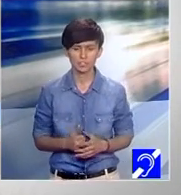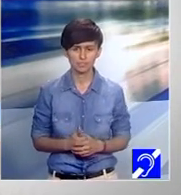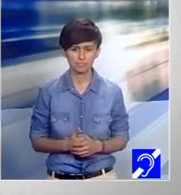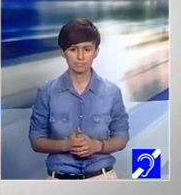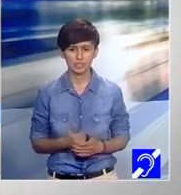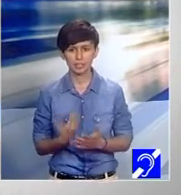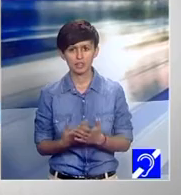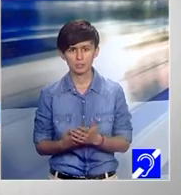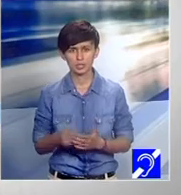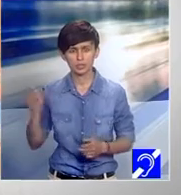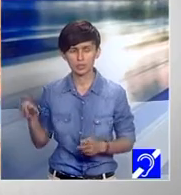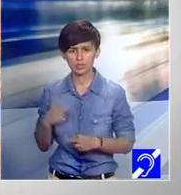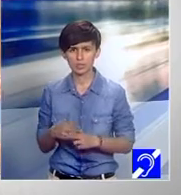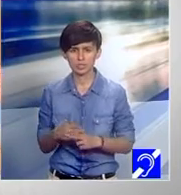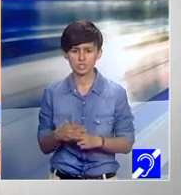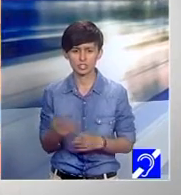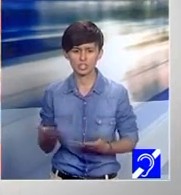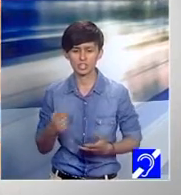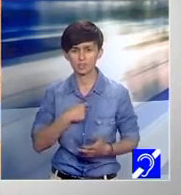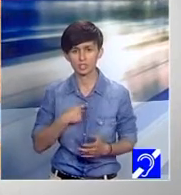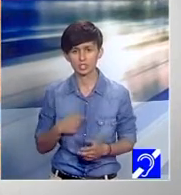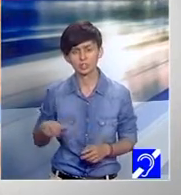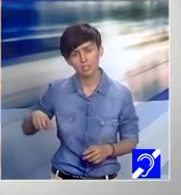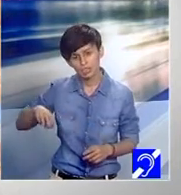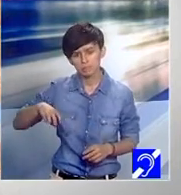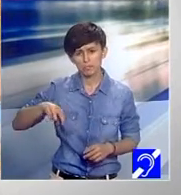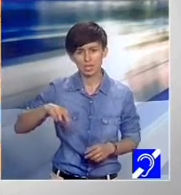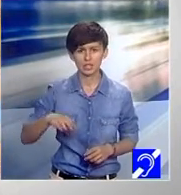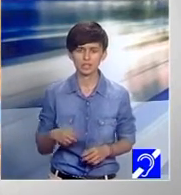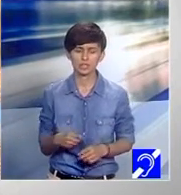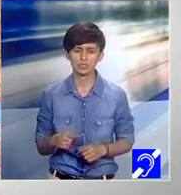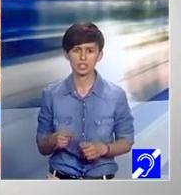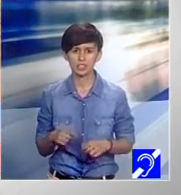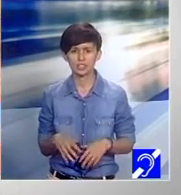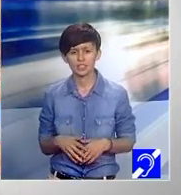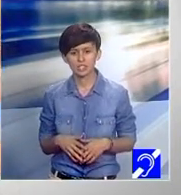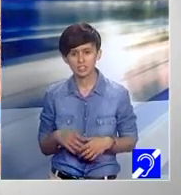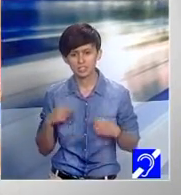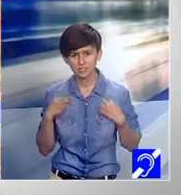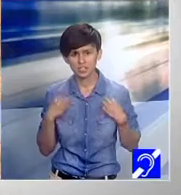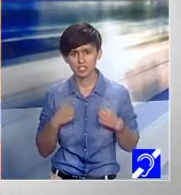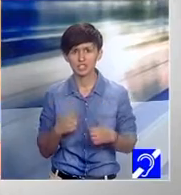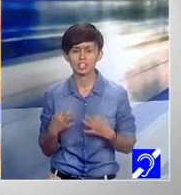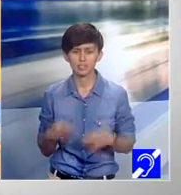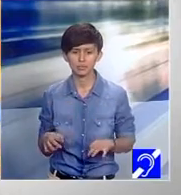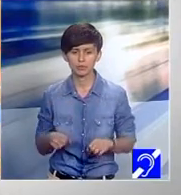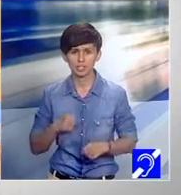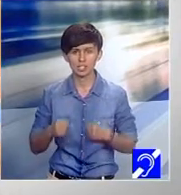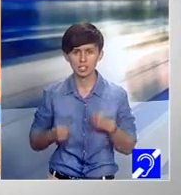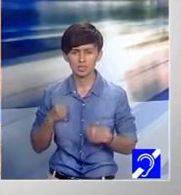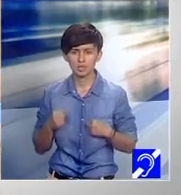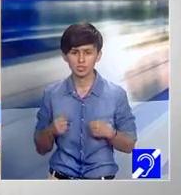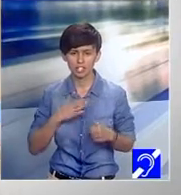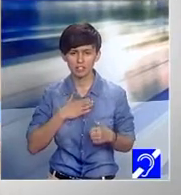pentru pacienții care se pot deplasa, cărora starea de sănătate le permite să facă un pic de mișcare, avem ateliere